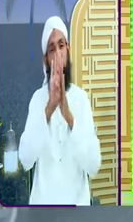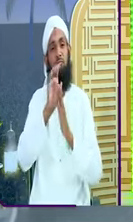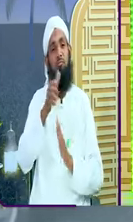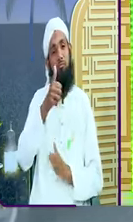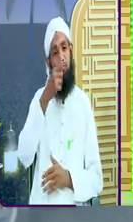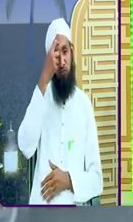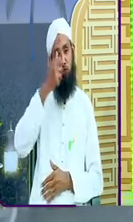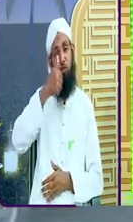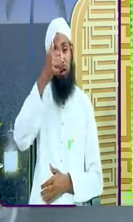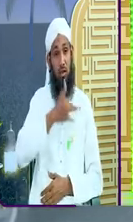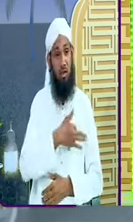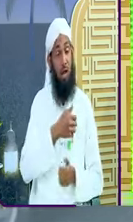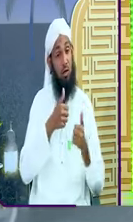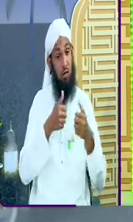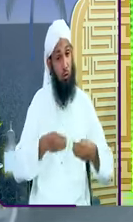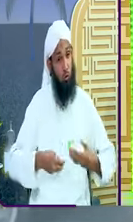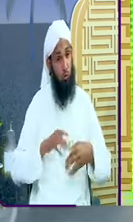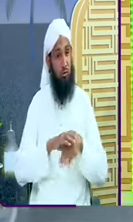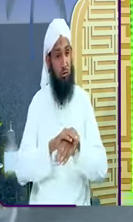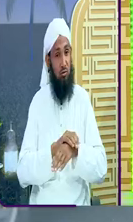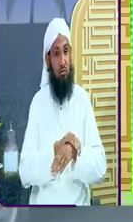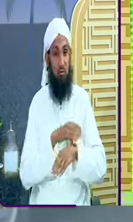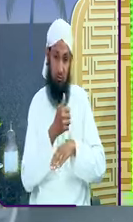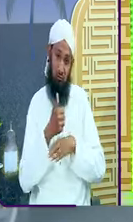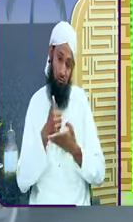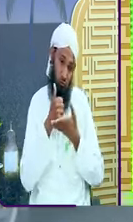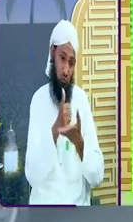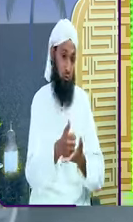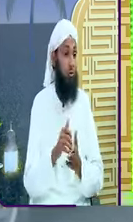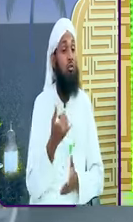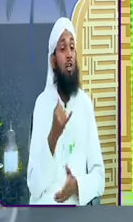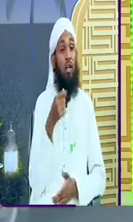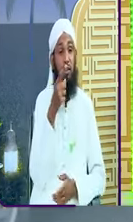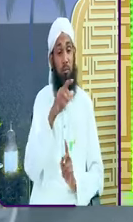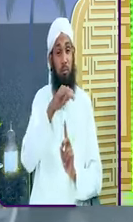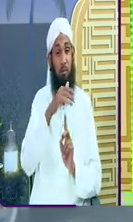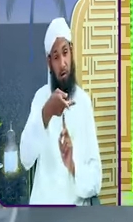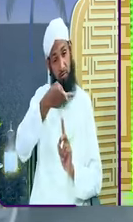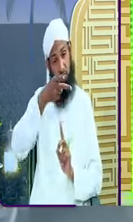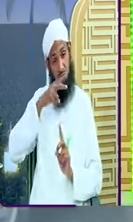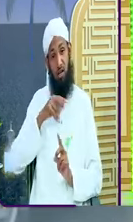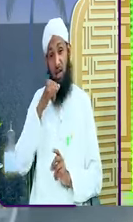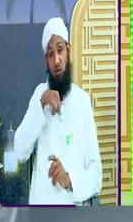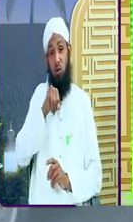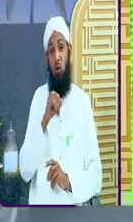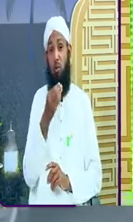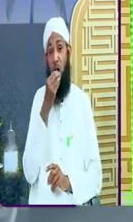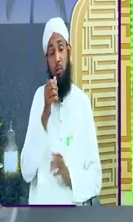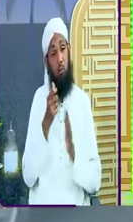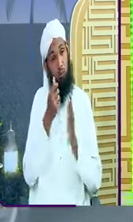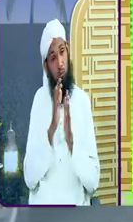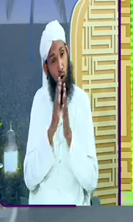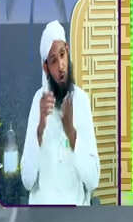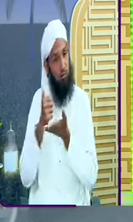ان کی دلجوئی کریں ان کی خدمت کریں کیا پتہ ان کی وجہ سے ان کی برکت سے آپ کو روزی مل رہی ہو